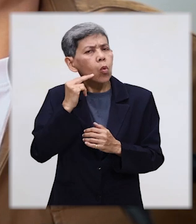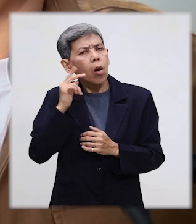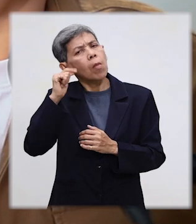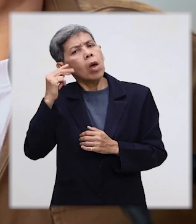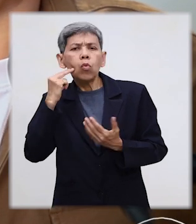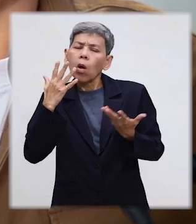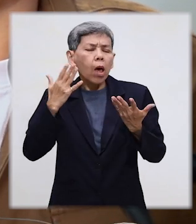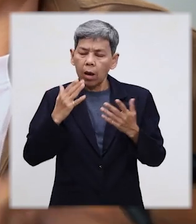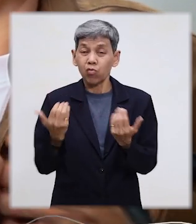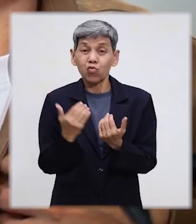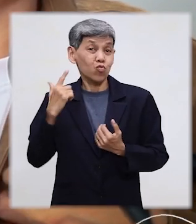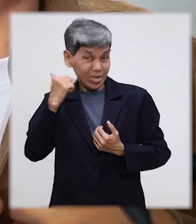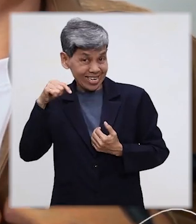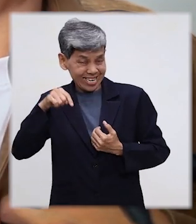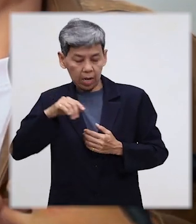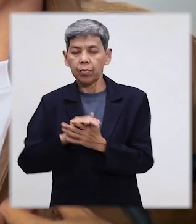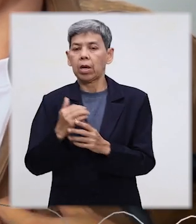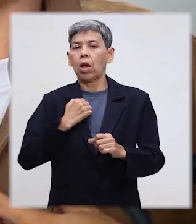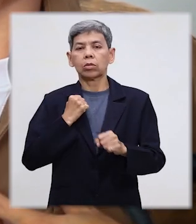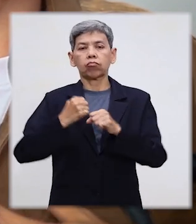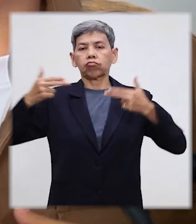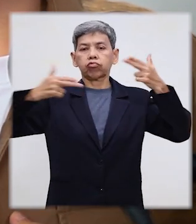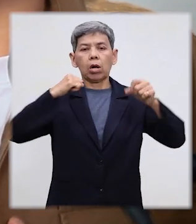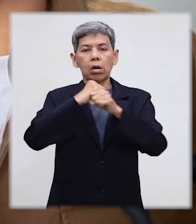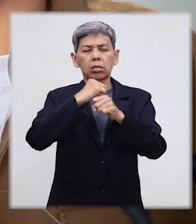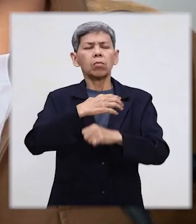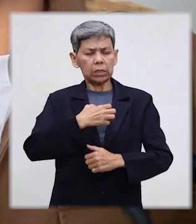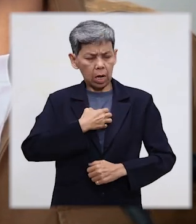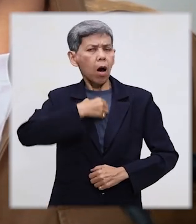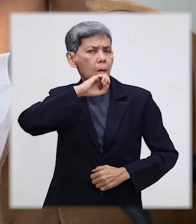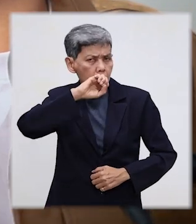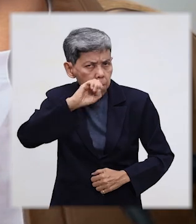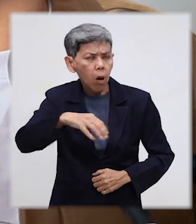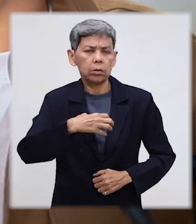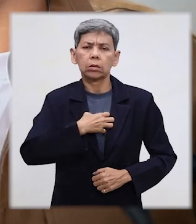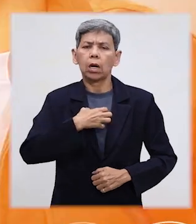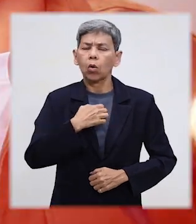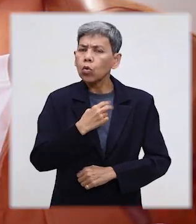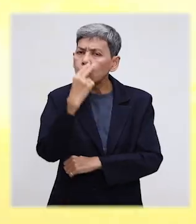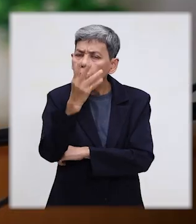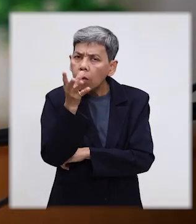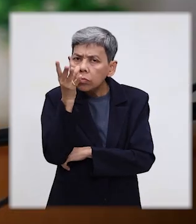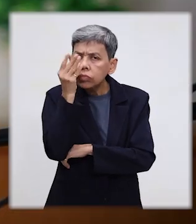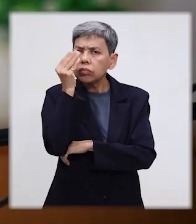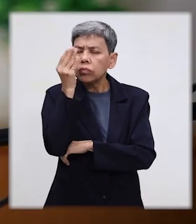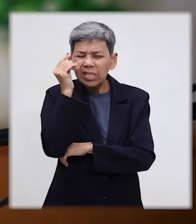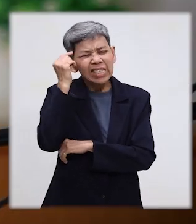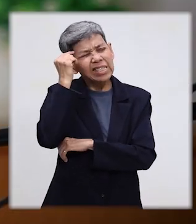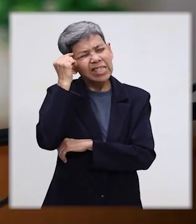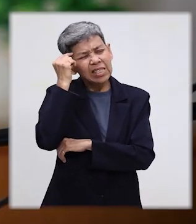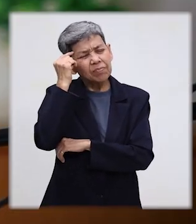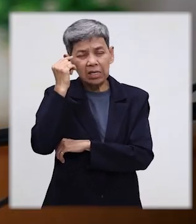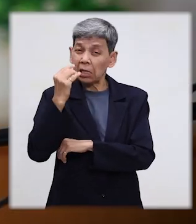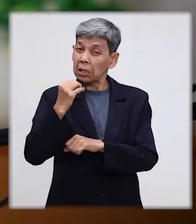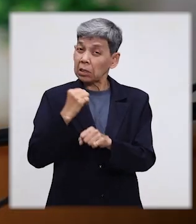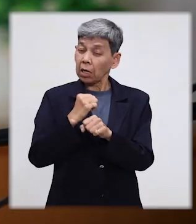ช่วยเขายังไงหมายถึงว่าในฐานะคนทำสื่อครับอยากจะบอกอะไรกับคนดูหรือว่าไปไกลถึงขั้น